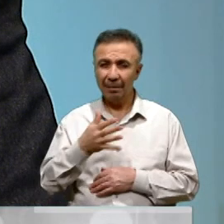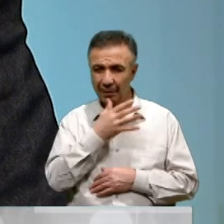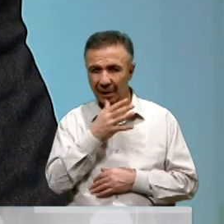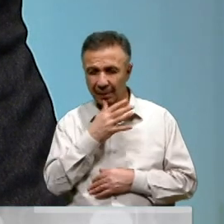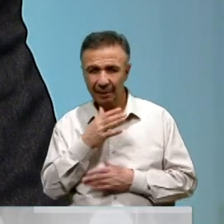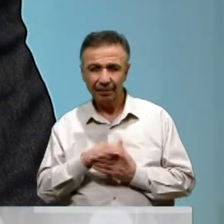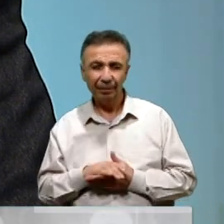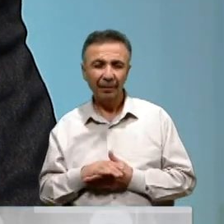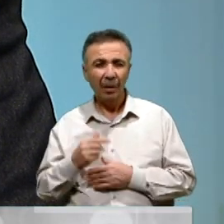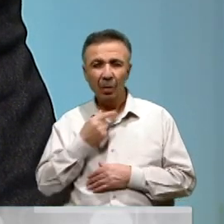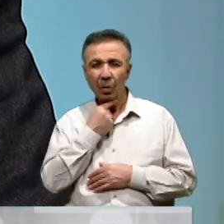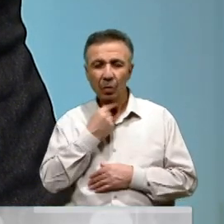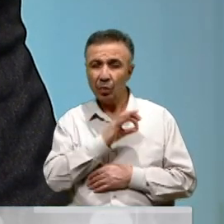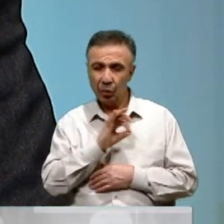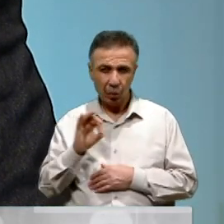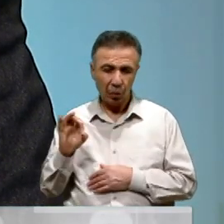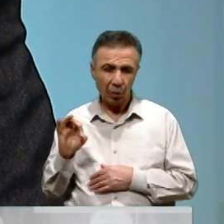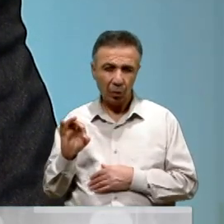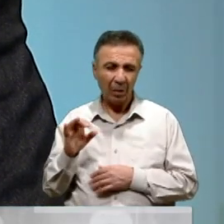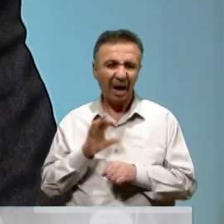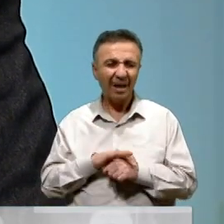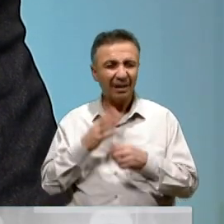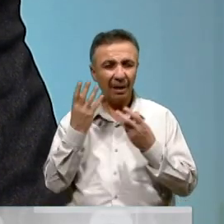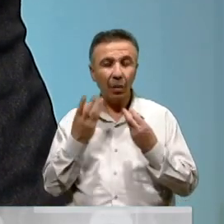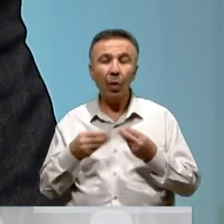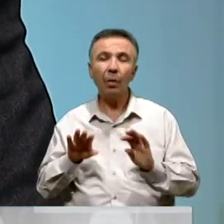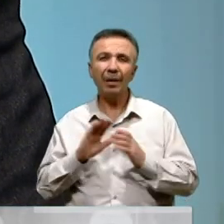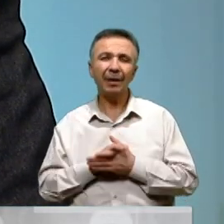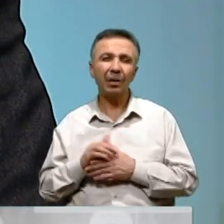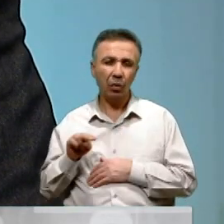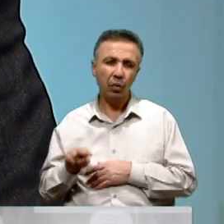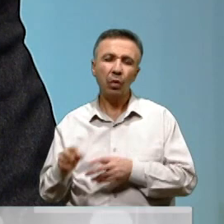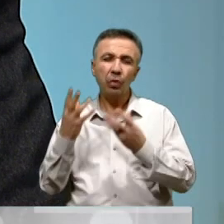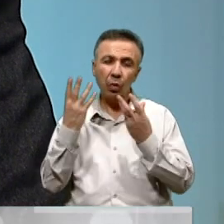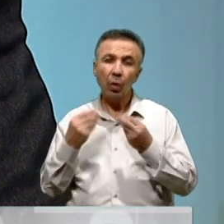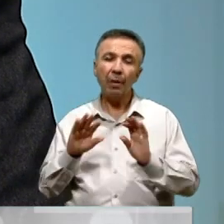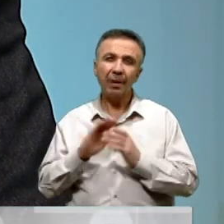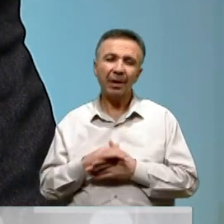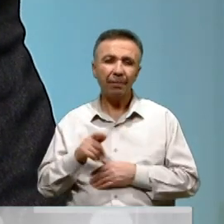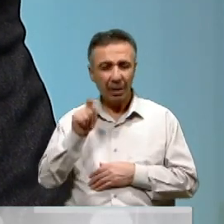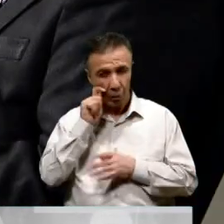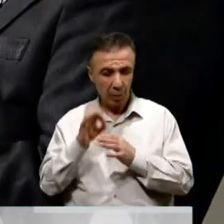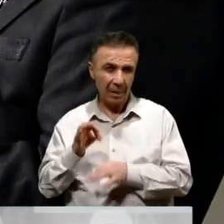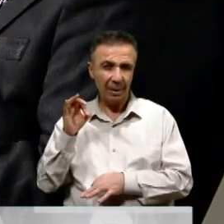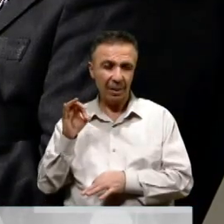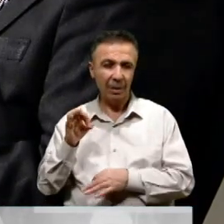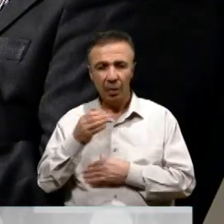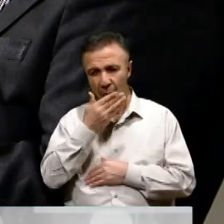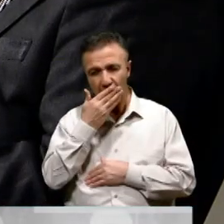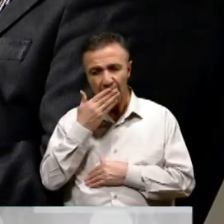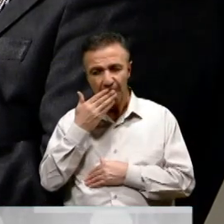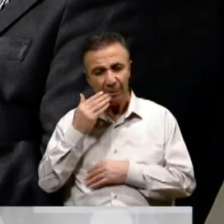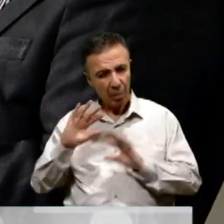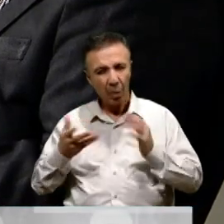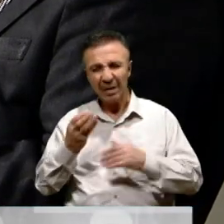bir mazereti olmadan, hastalık olmadan, yolculuk olmadan bir Müslüman orucunu